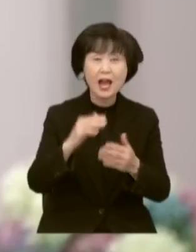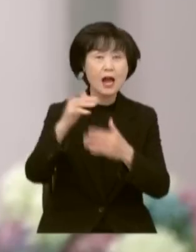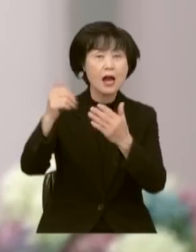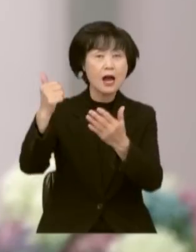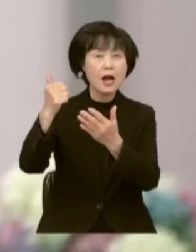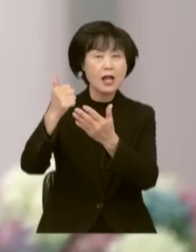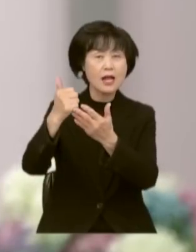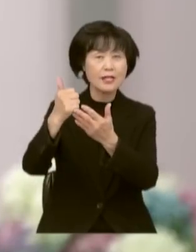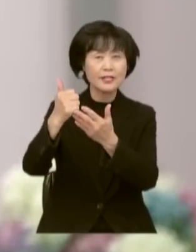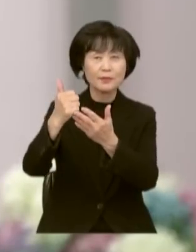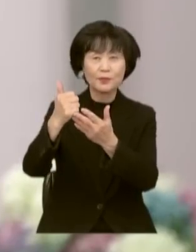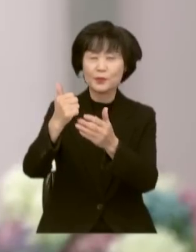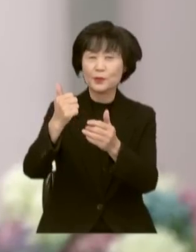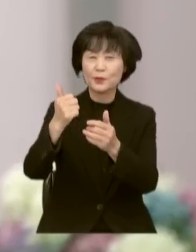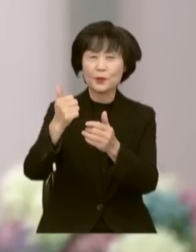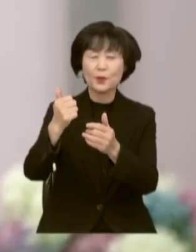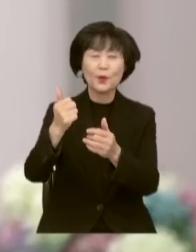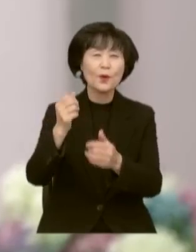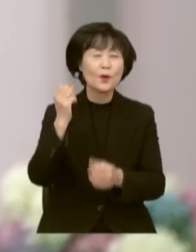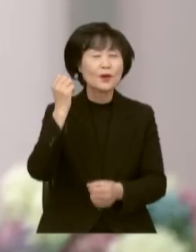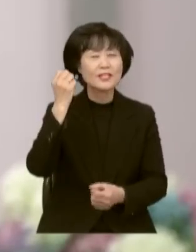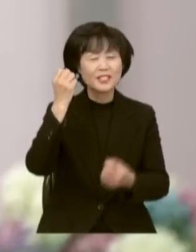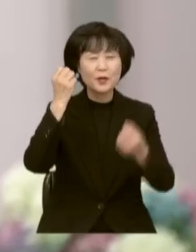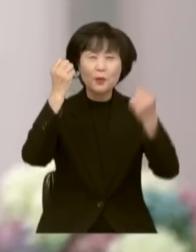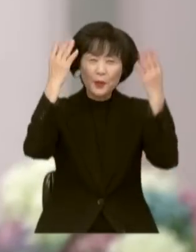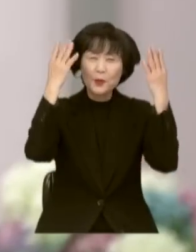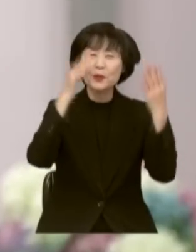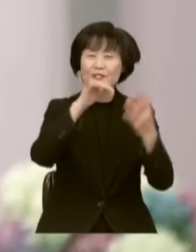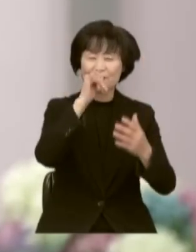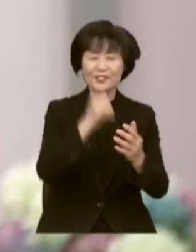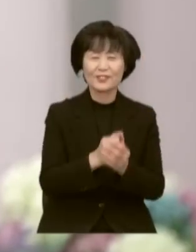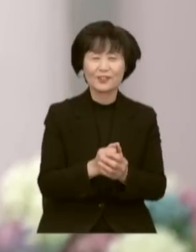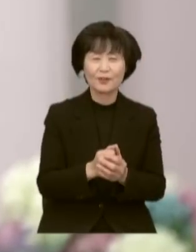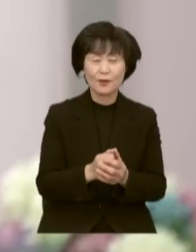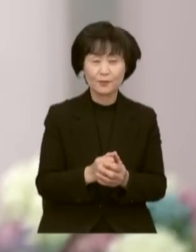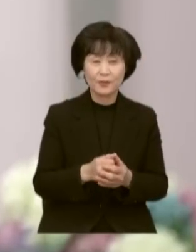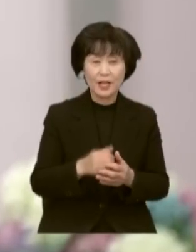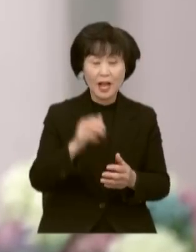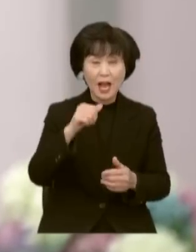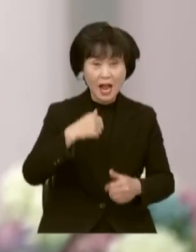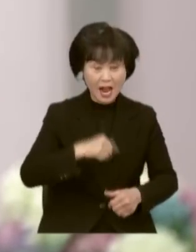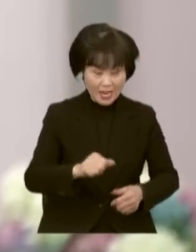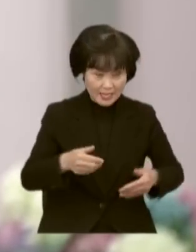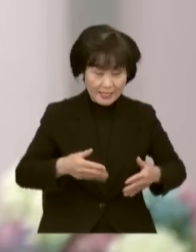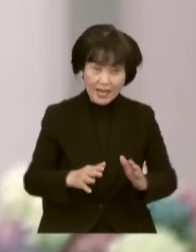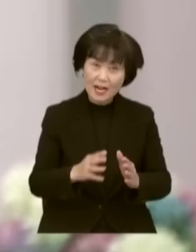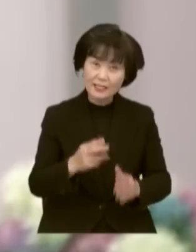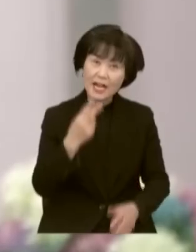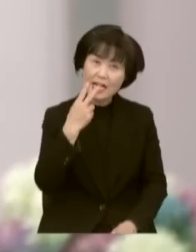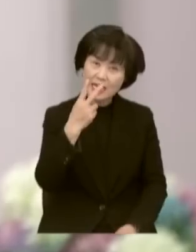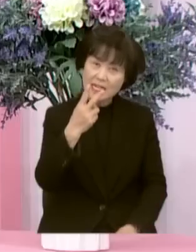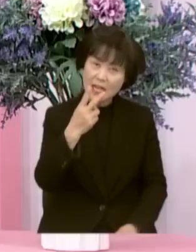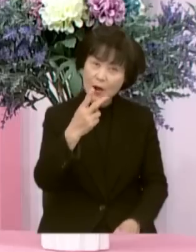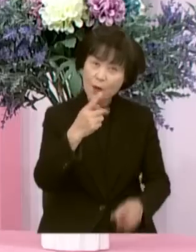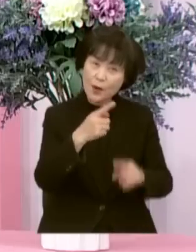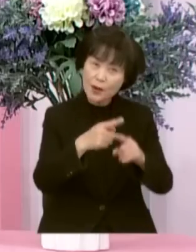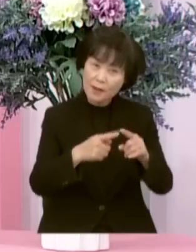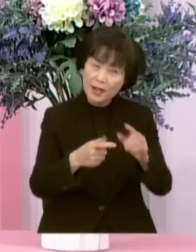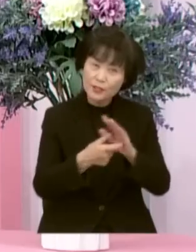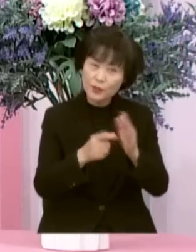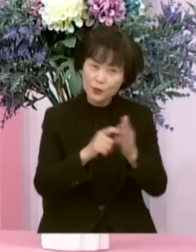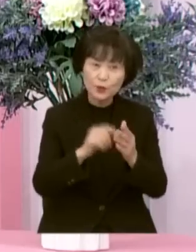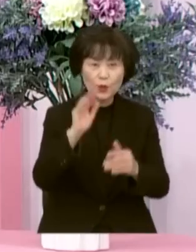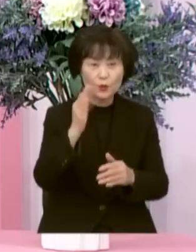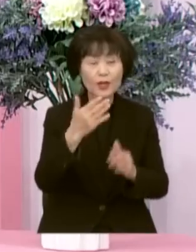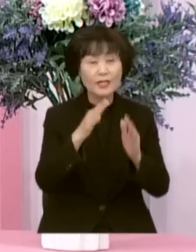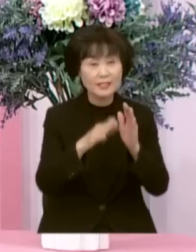그래요. 그리고는 이제 태어난 지 두 달 반 정도 됐을 때 이제 아빠한테